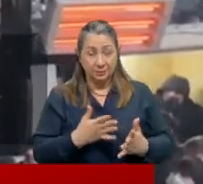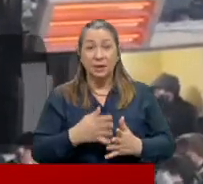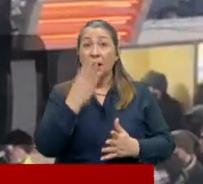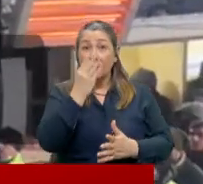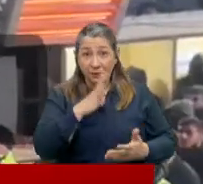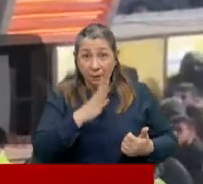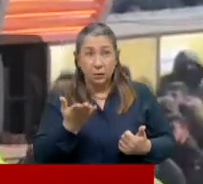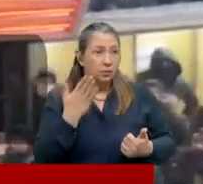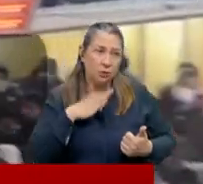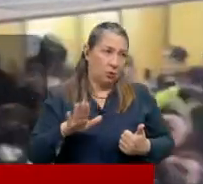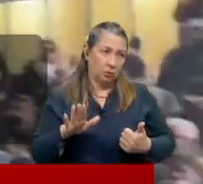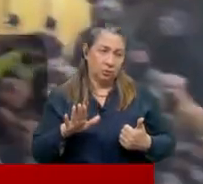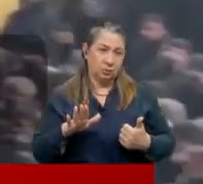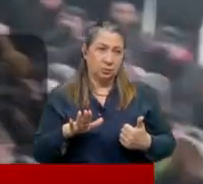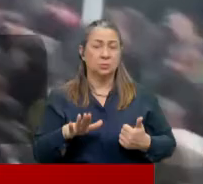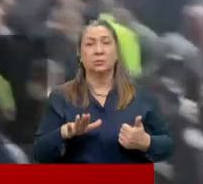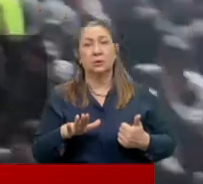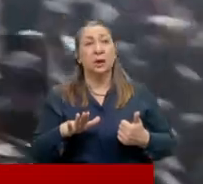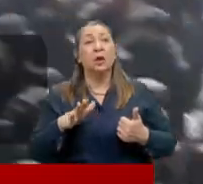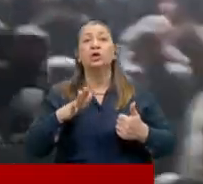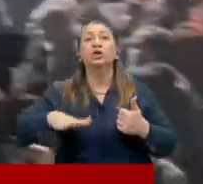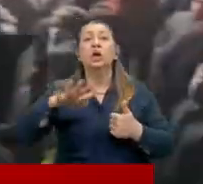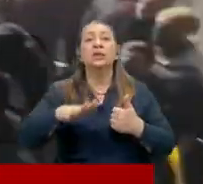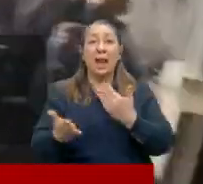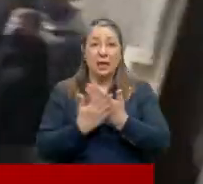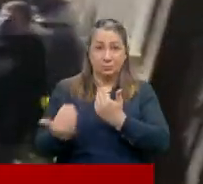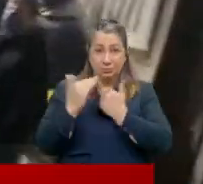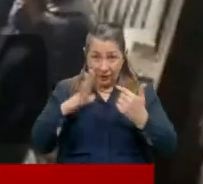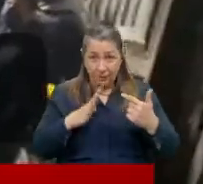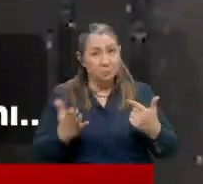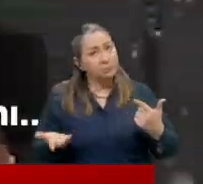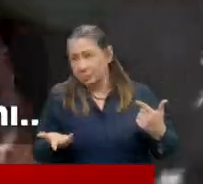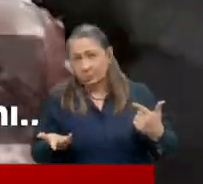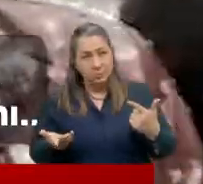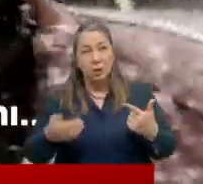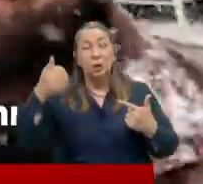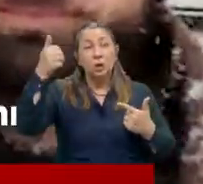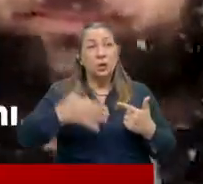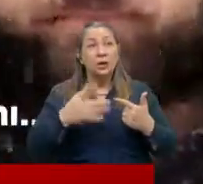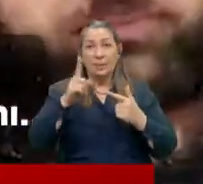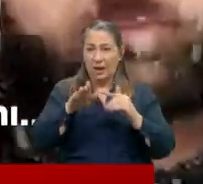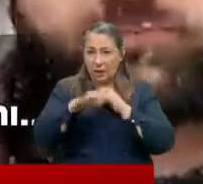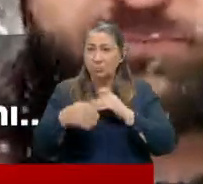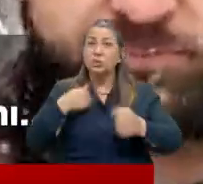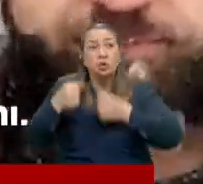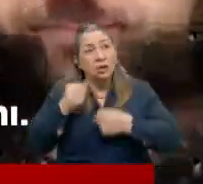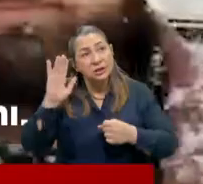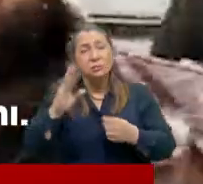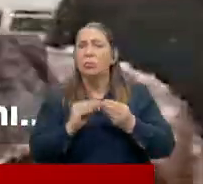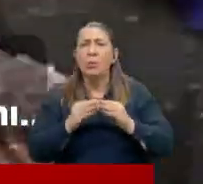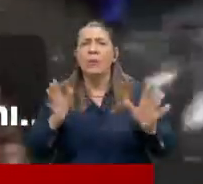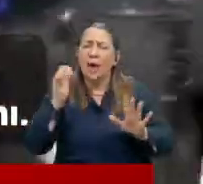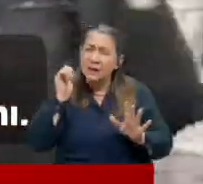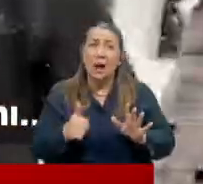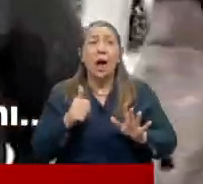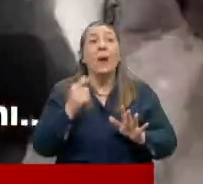mı? Yok. Yok. Sosyal yardımlarınız var mı? Yok. Yönetim bize bir adım atsın, biz konuşarak gideriz. Sıkıntı yok. Her